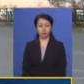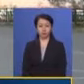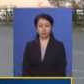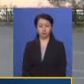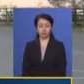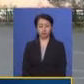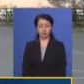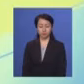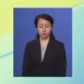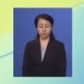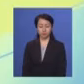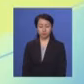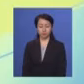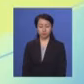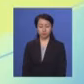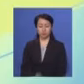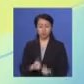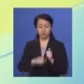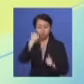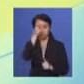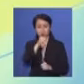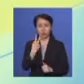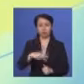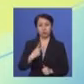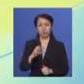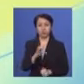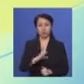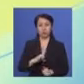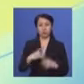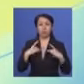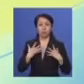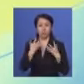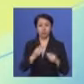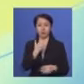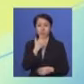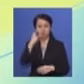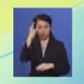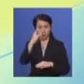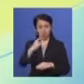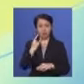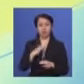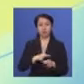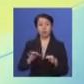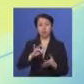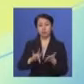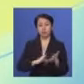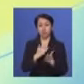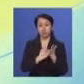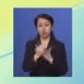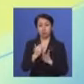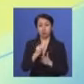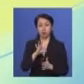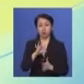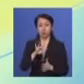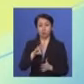Есенгалиев, служба новостей. Ежегодно 22 сентября отмечается День языков в Казахстане. В филиале Центра